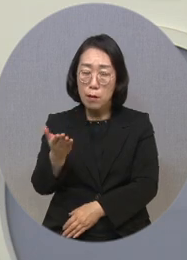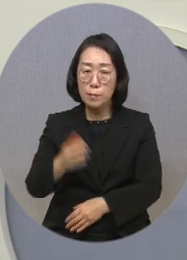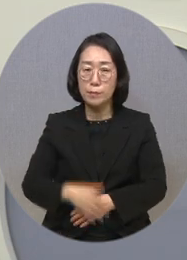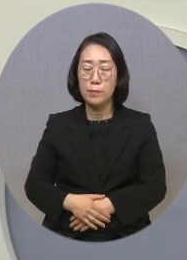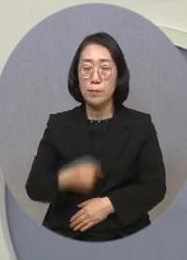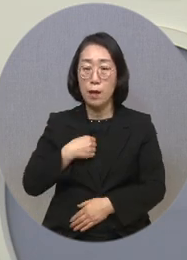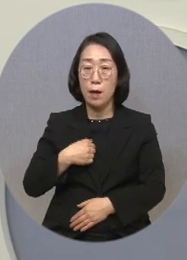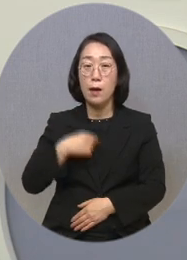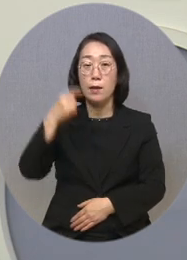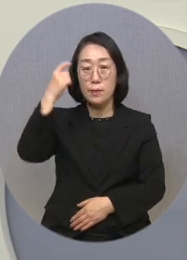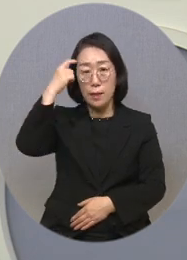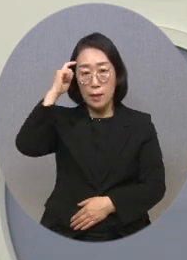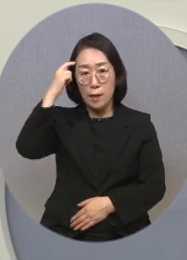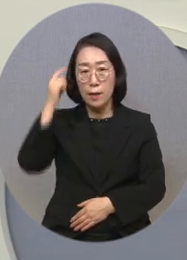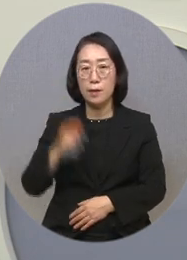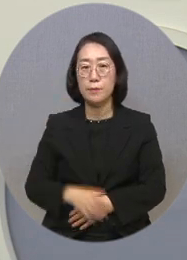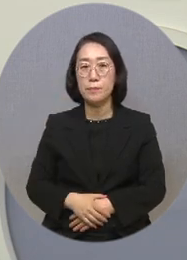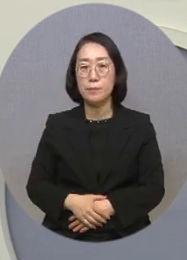제가 생각할 때는 예.